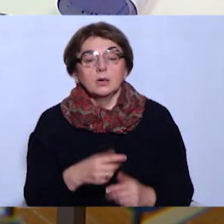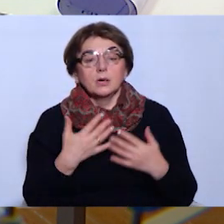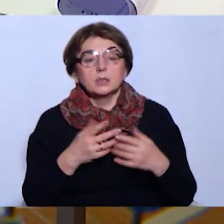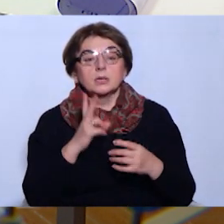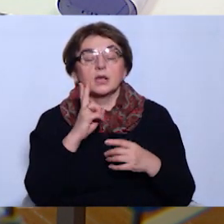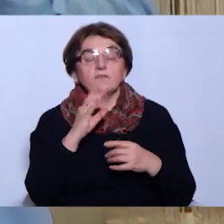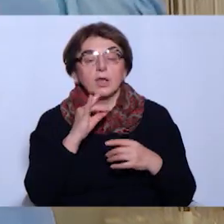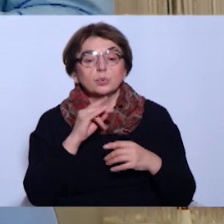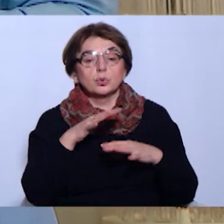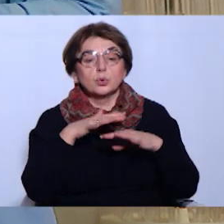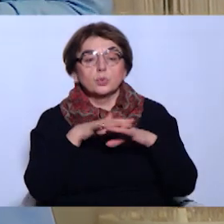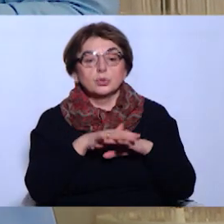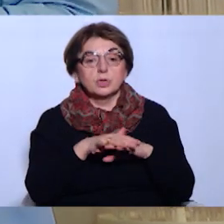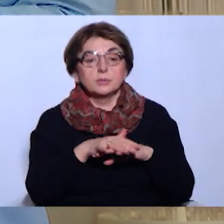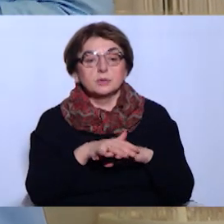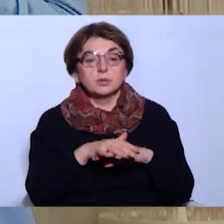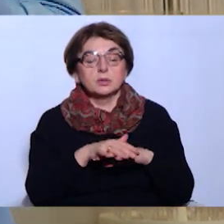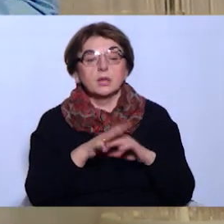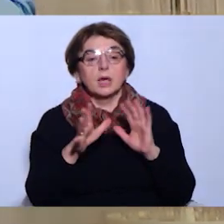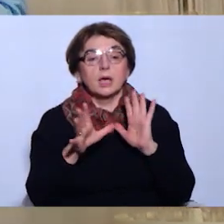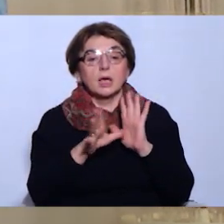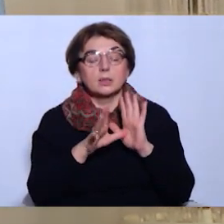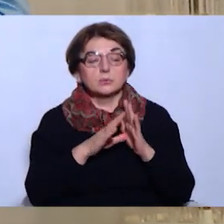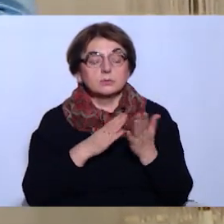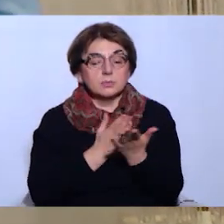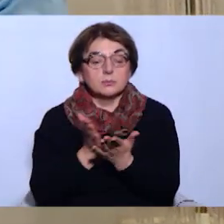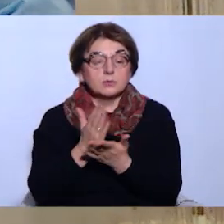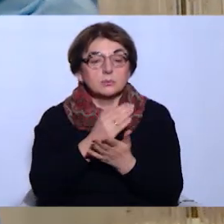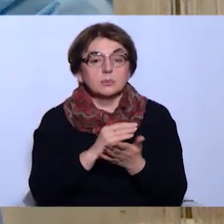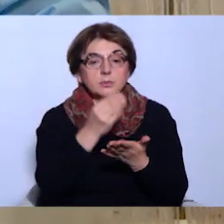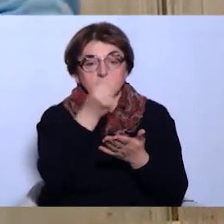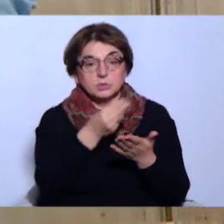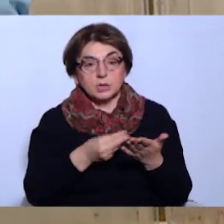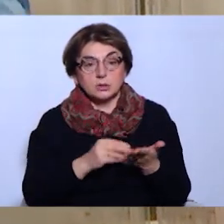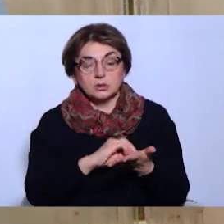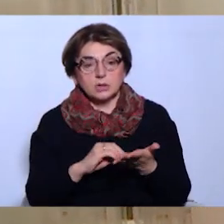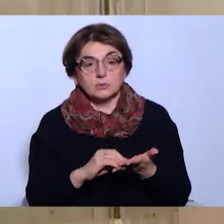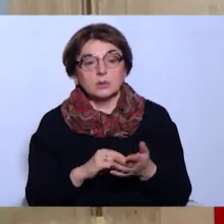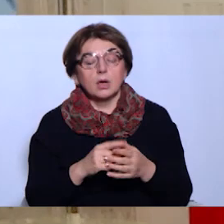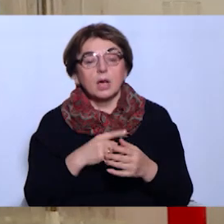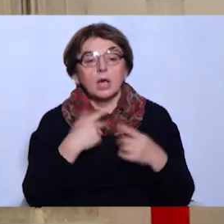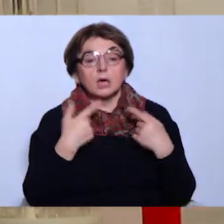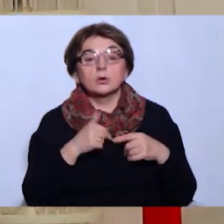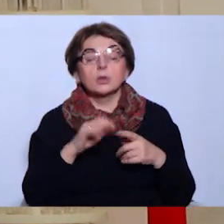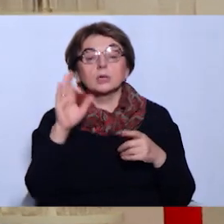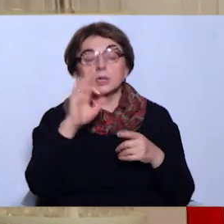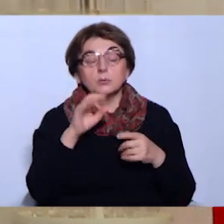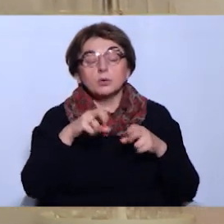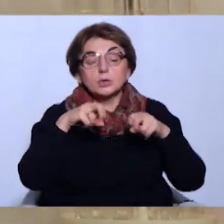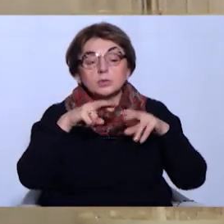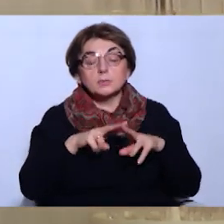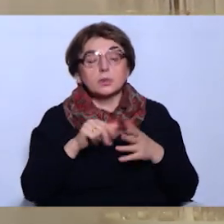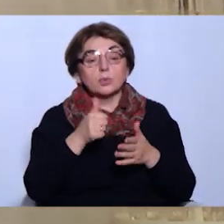ეს რაც შეეხება კვანტური უჯრებით ელექტრონული კონფიგურაციის გამოსახვას. მოდით ახლა ჩავწეროთ ის ფორმული საშუალებით,